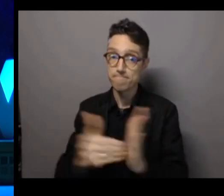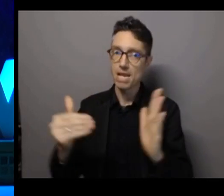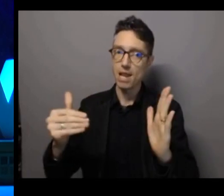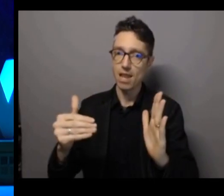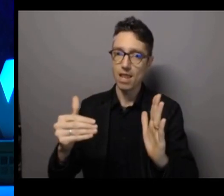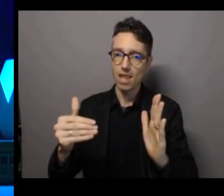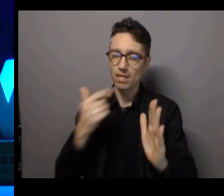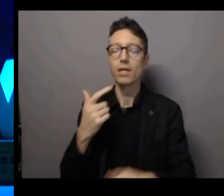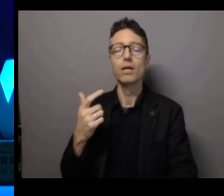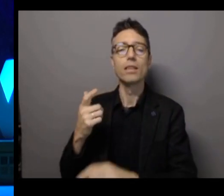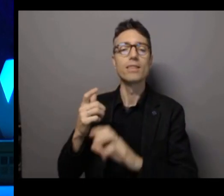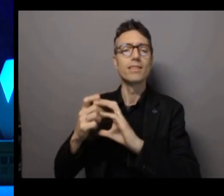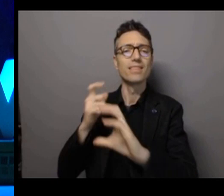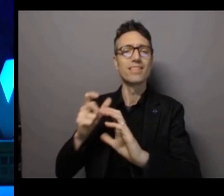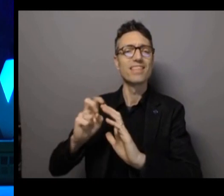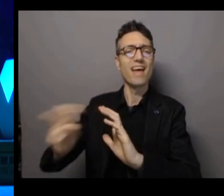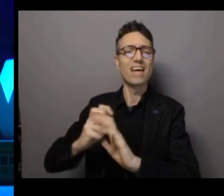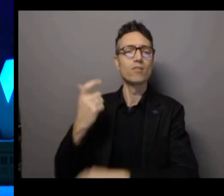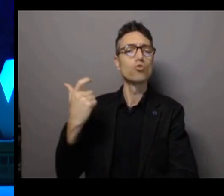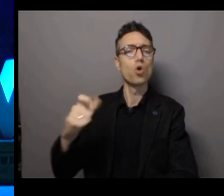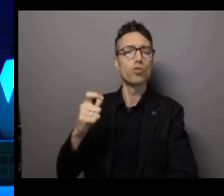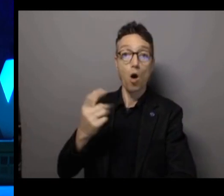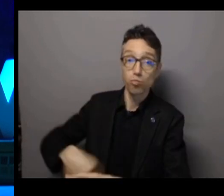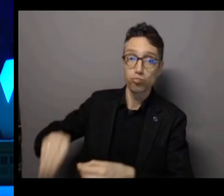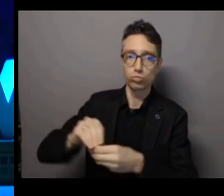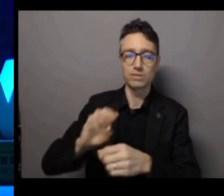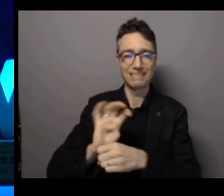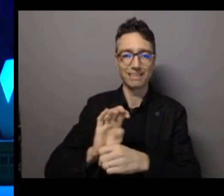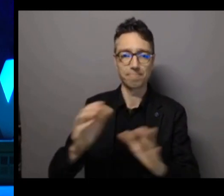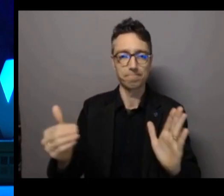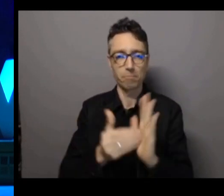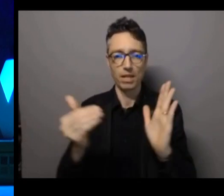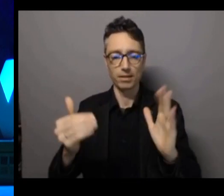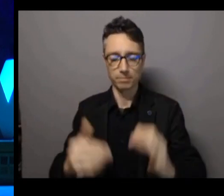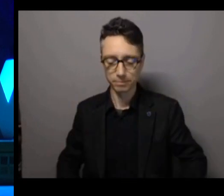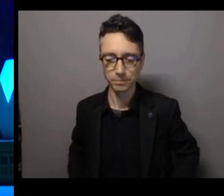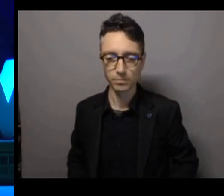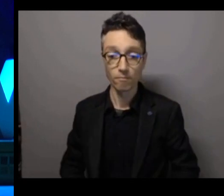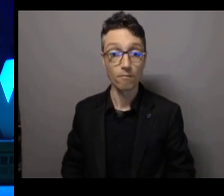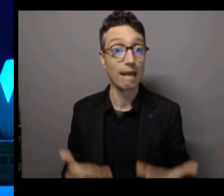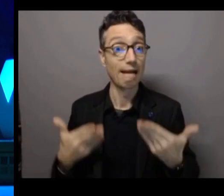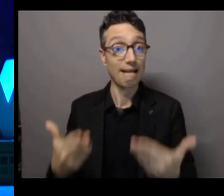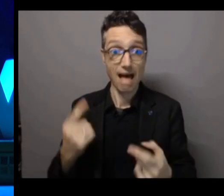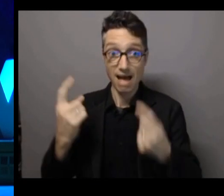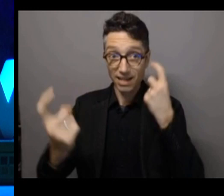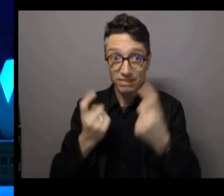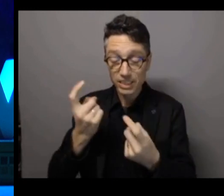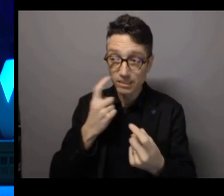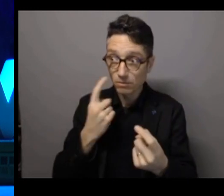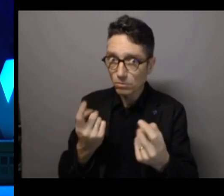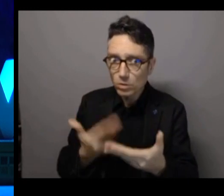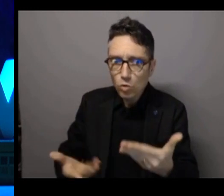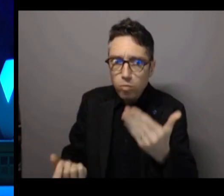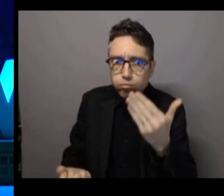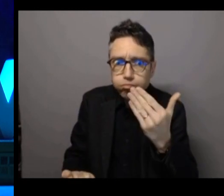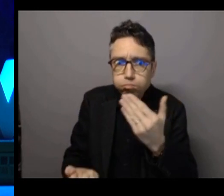navettes. Si on se pose la question aujourd'hui, je le disais, c'est inédit et c'est tant mieux. Mais ce que j'ai envie de dire, c'est qu'il y a